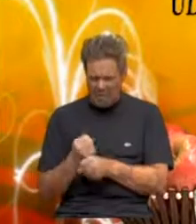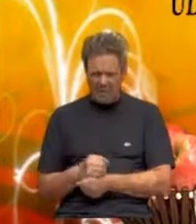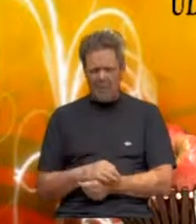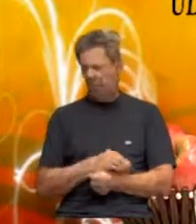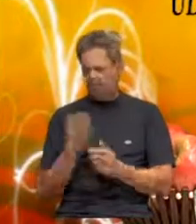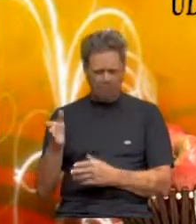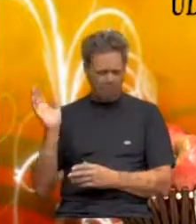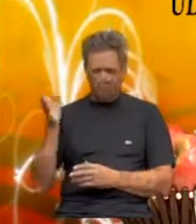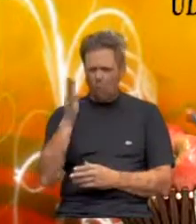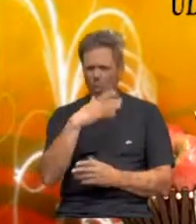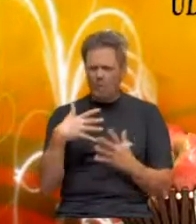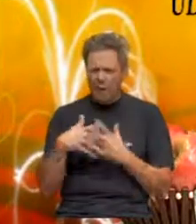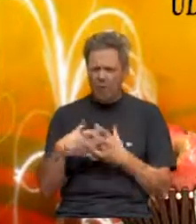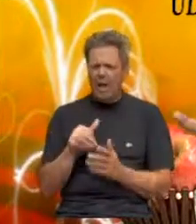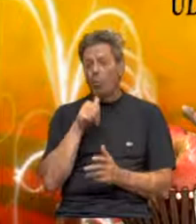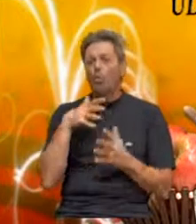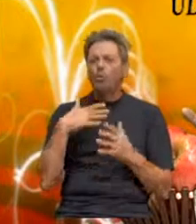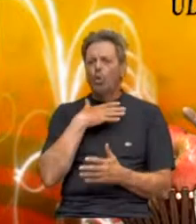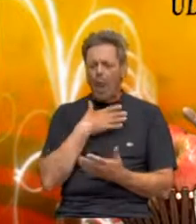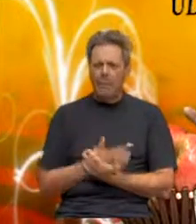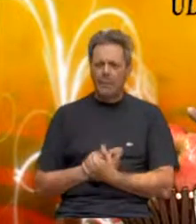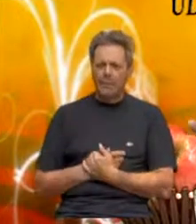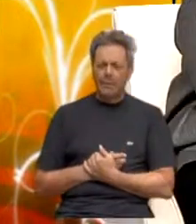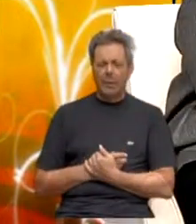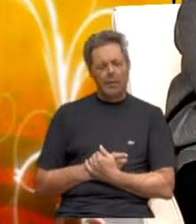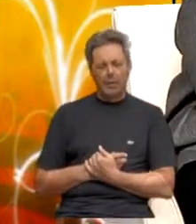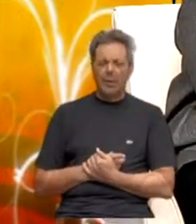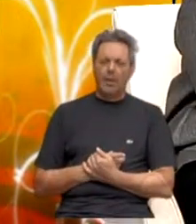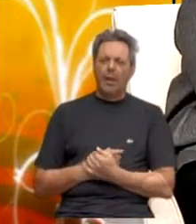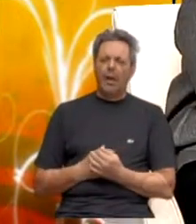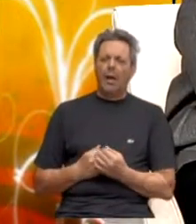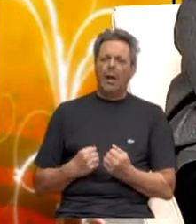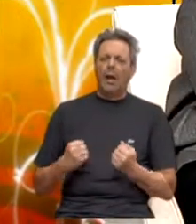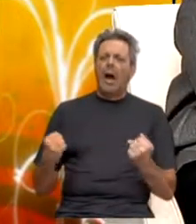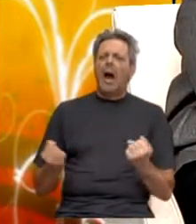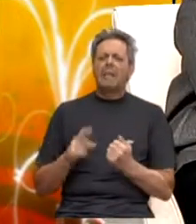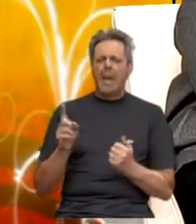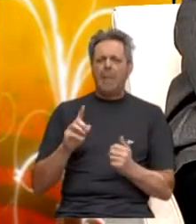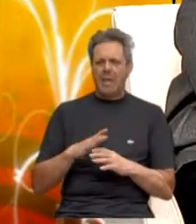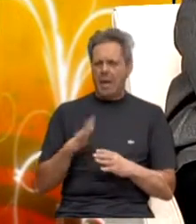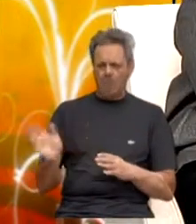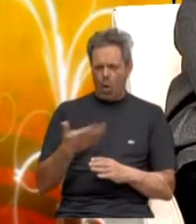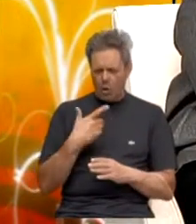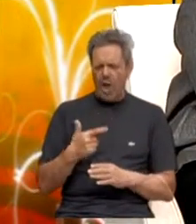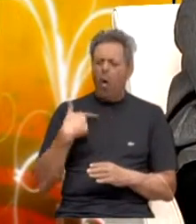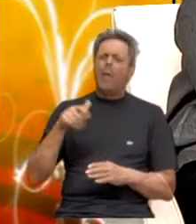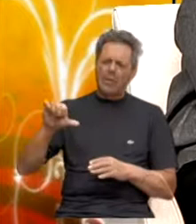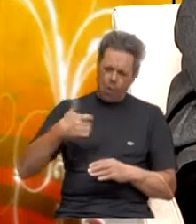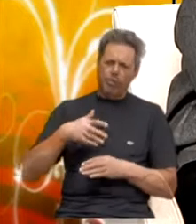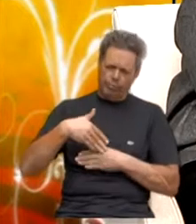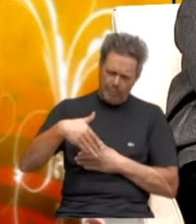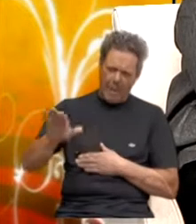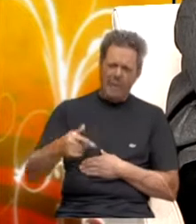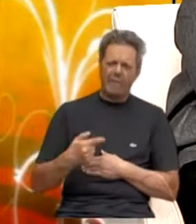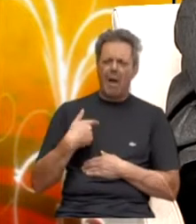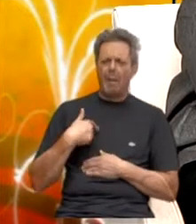svim gradovima, čak i u školama. Tako je, akcija Oživi me nije prošla, ona je pokrenuta prošle godine i nastavlja se. Mi smo